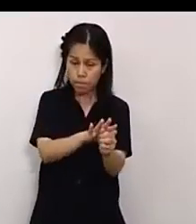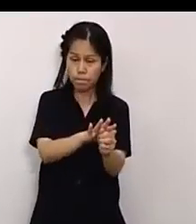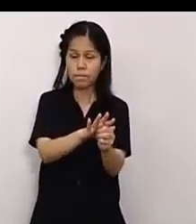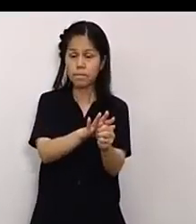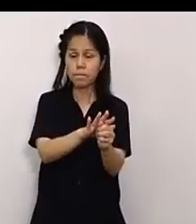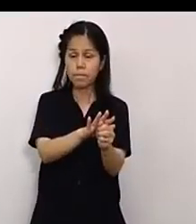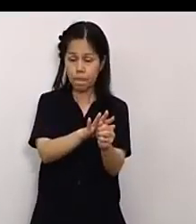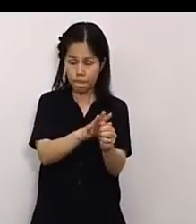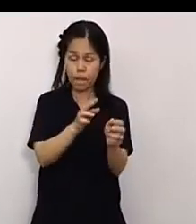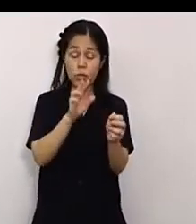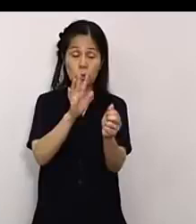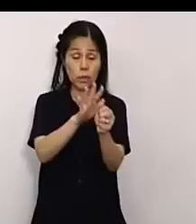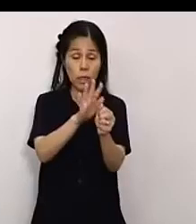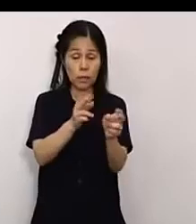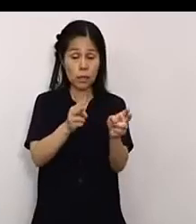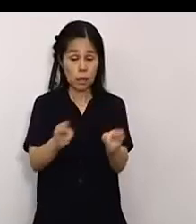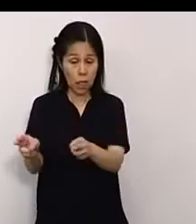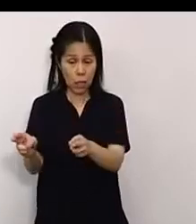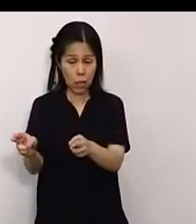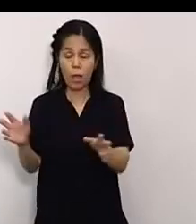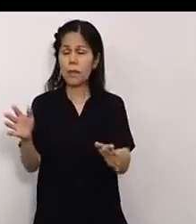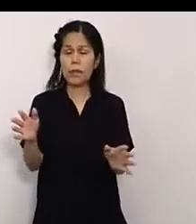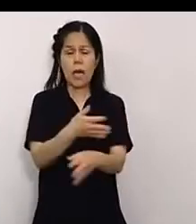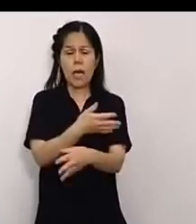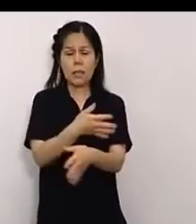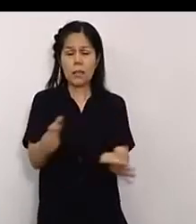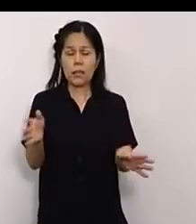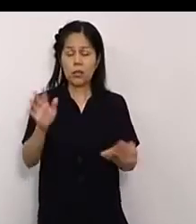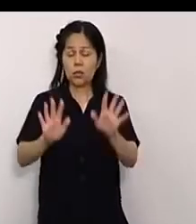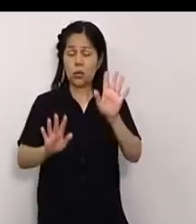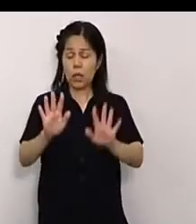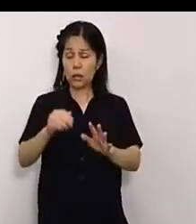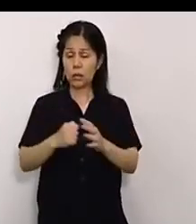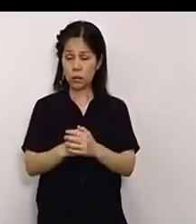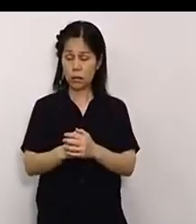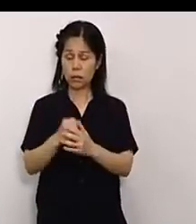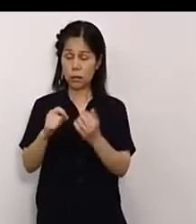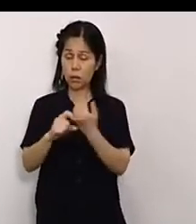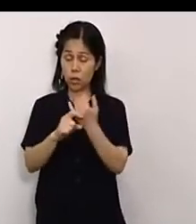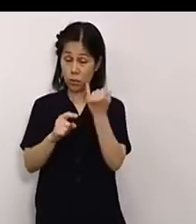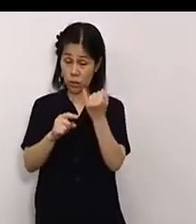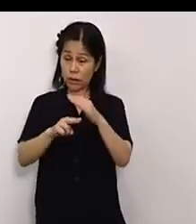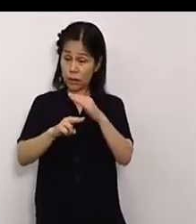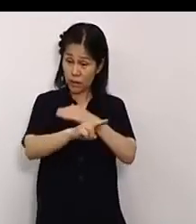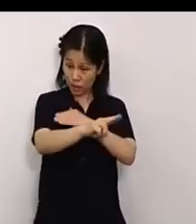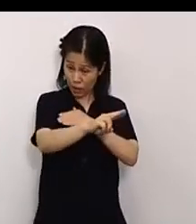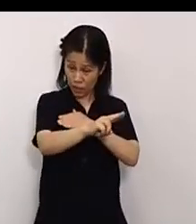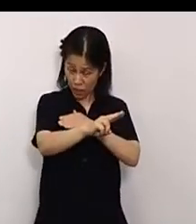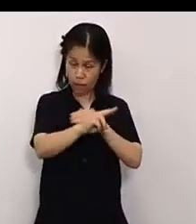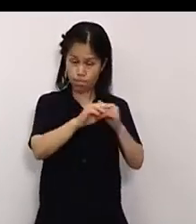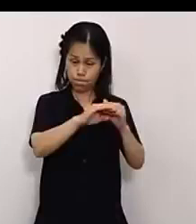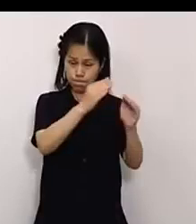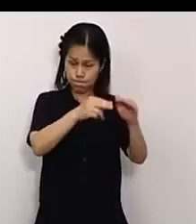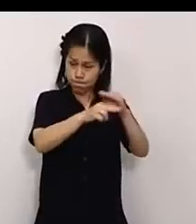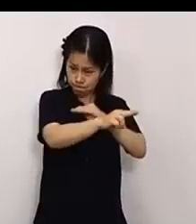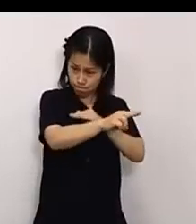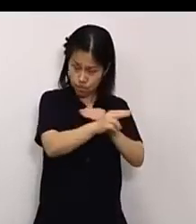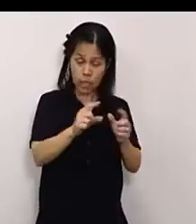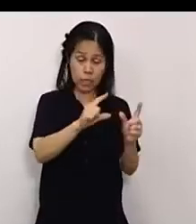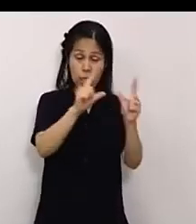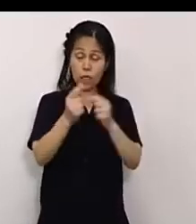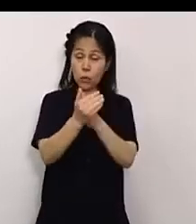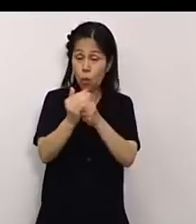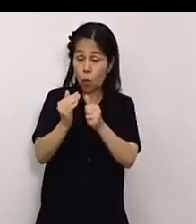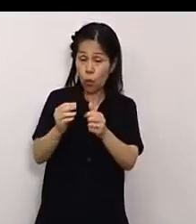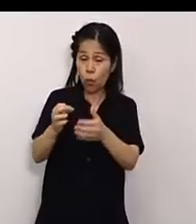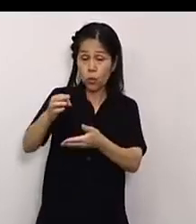援制度ですね、制度自体が何もない。例えば逃げてシェルターに保護されて生活保護を受けるっていう、そ